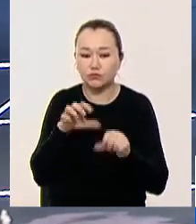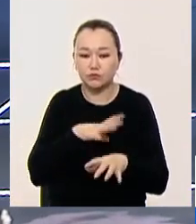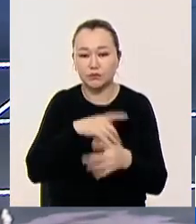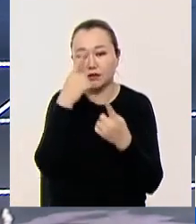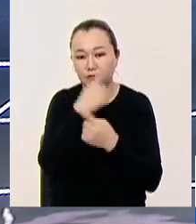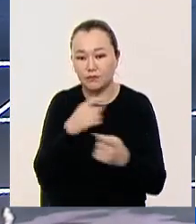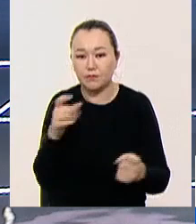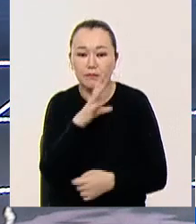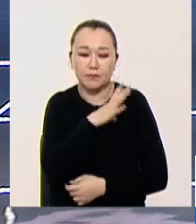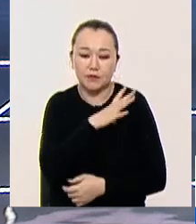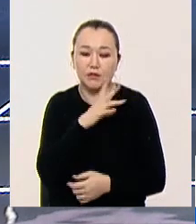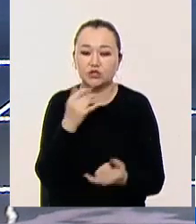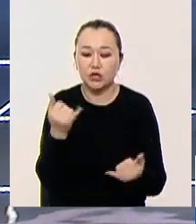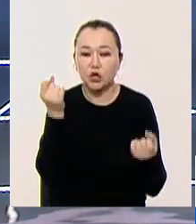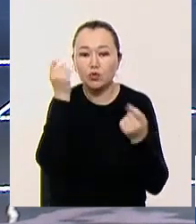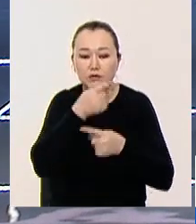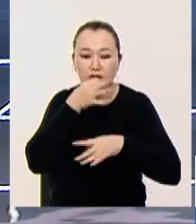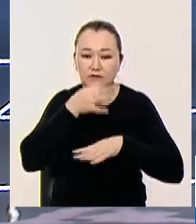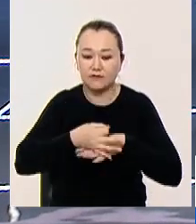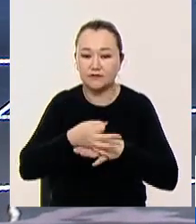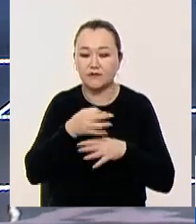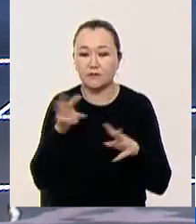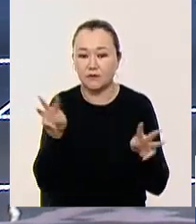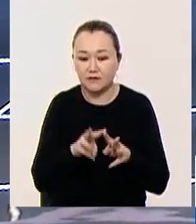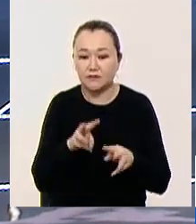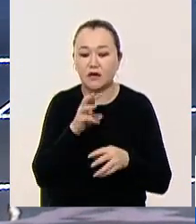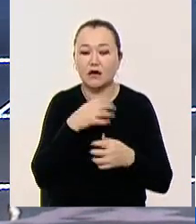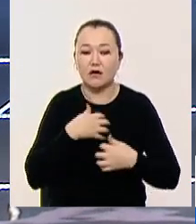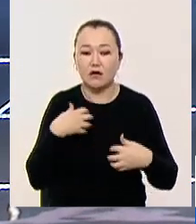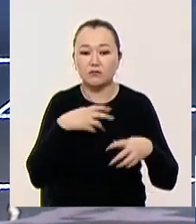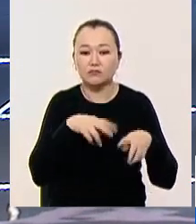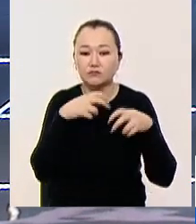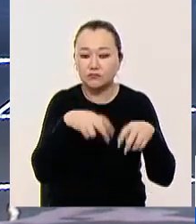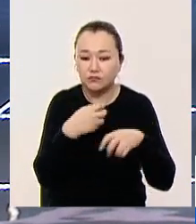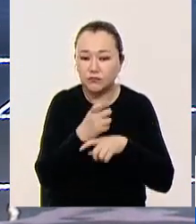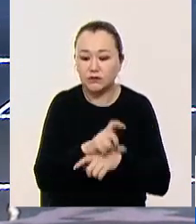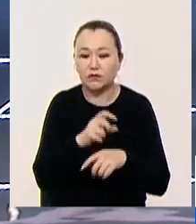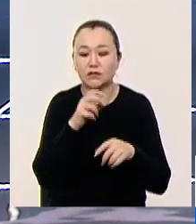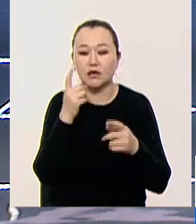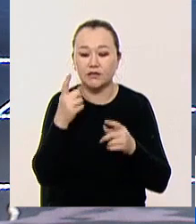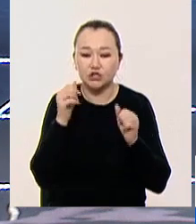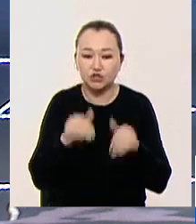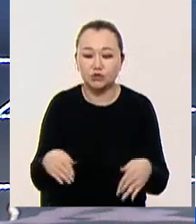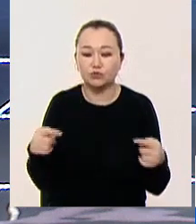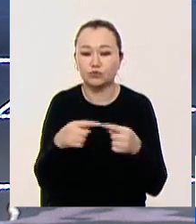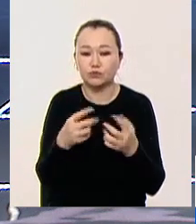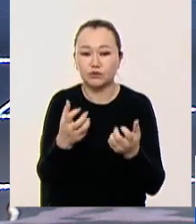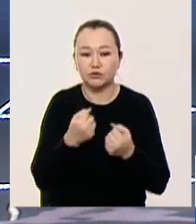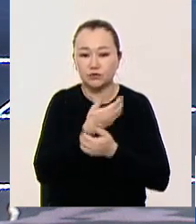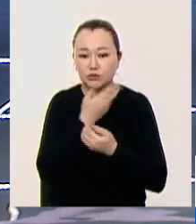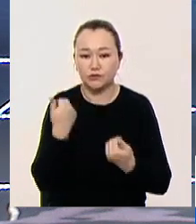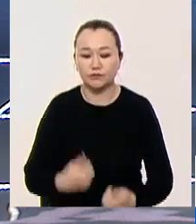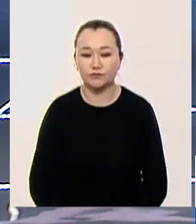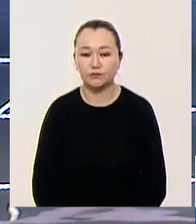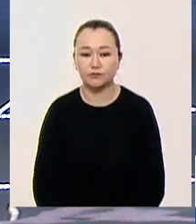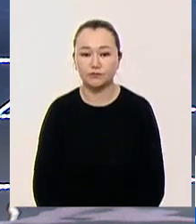edi. Qazır belgili bolğandai jawapta ведомство akbökendördün populyatsiyasın rettew turalı naqtı bir şeş мәле қабылдамаған екен.